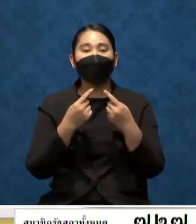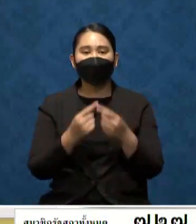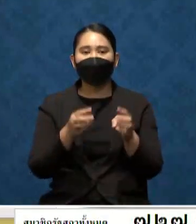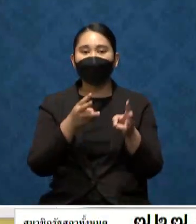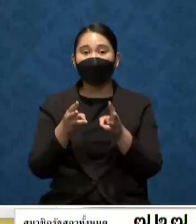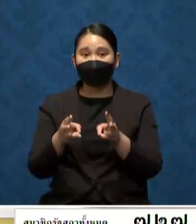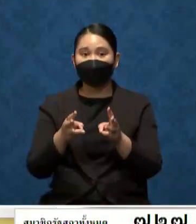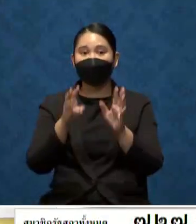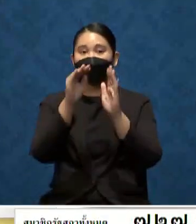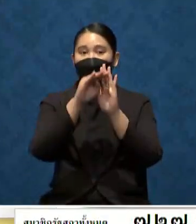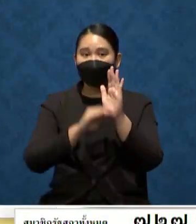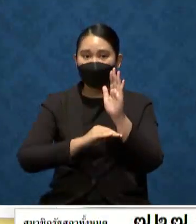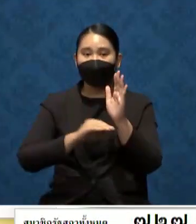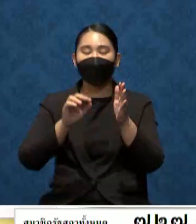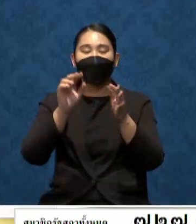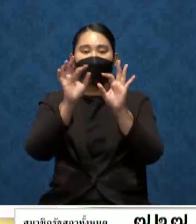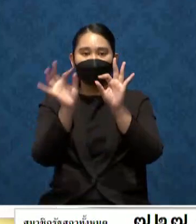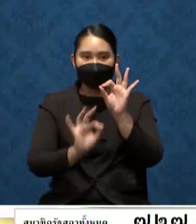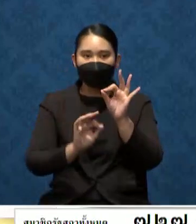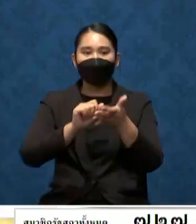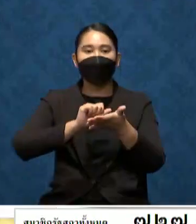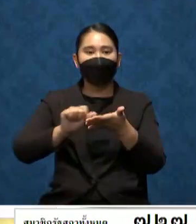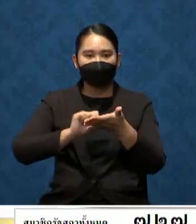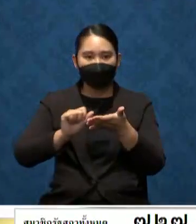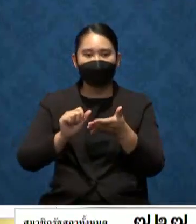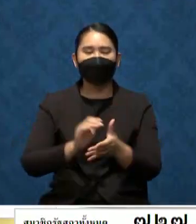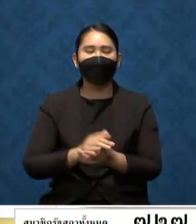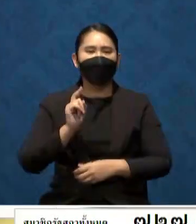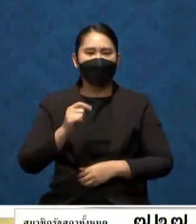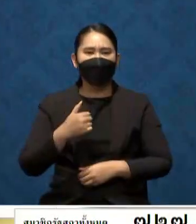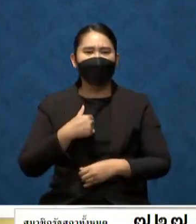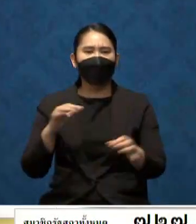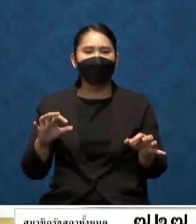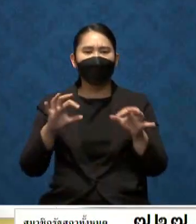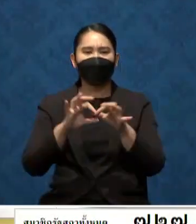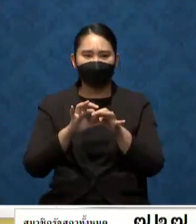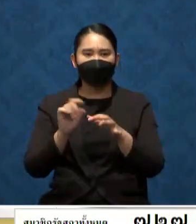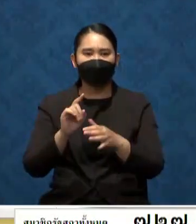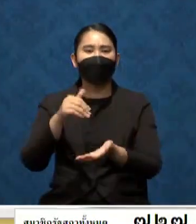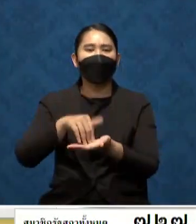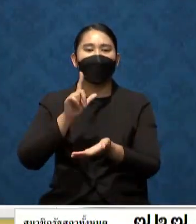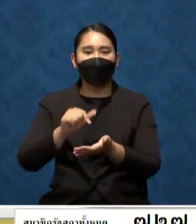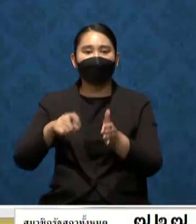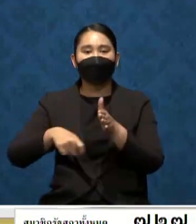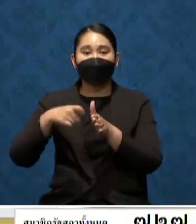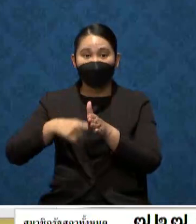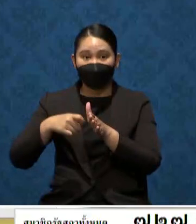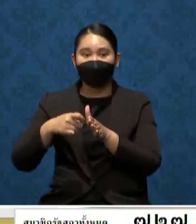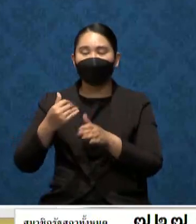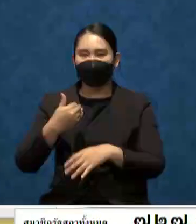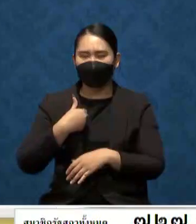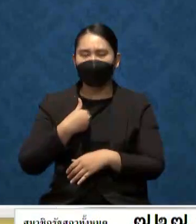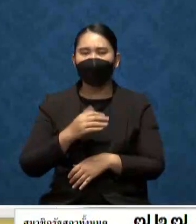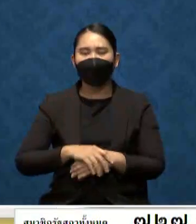การแก้และข้อความที่ใช้ซึ่งแน่นอนมันก็จะไปสะท้อนอยู่ใน หลักการและเหตุผลนะฮะซึ่งก็อาจจะเกิด